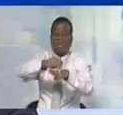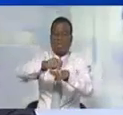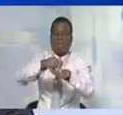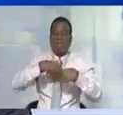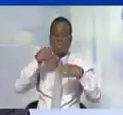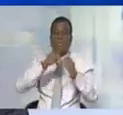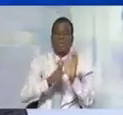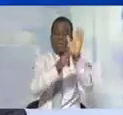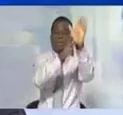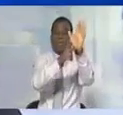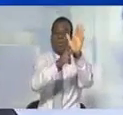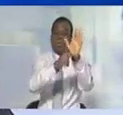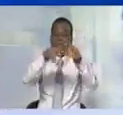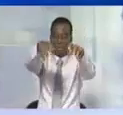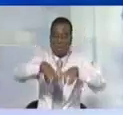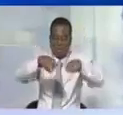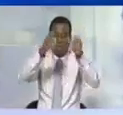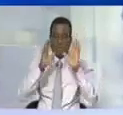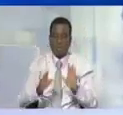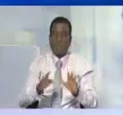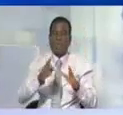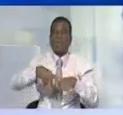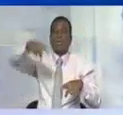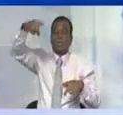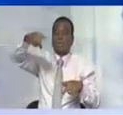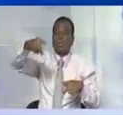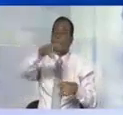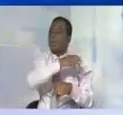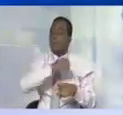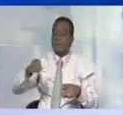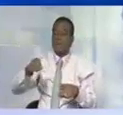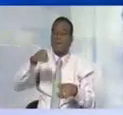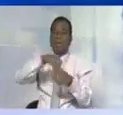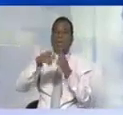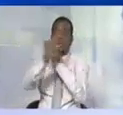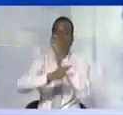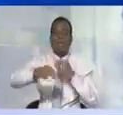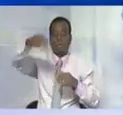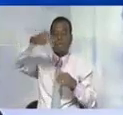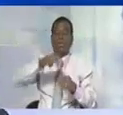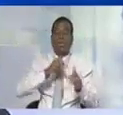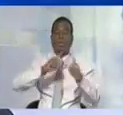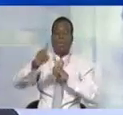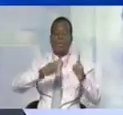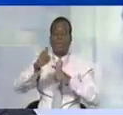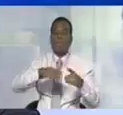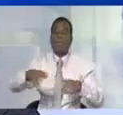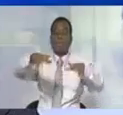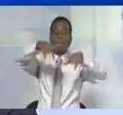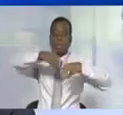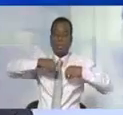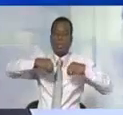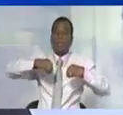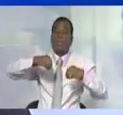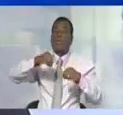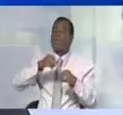a été présenté aux producteurs de Béré. À Mankono, chef-lieu de cette région, il a été question de l'adhésion des